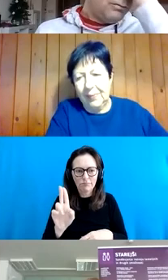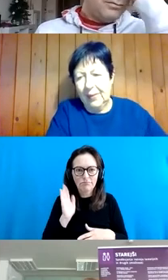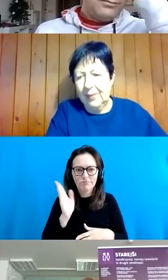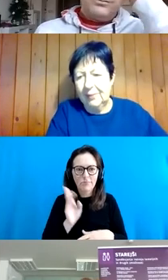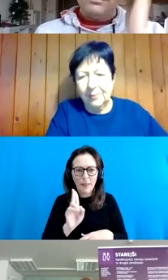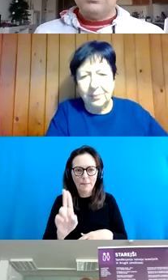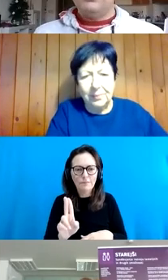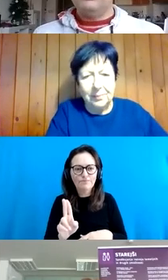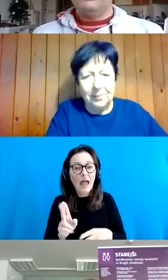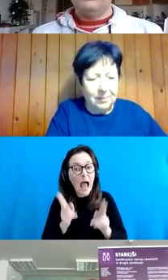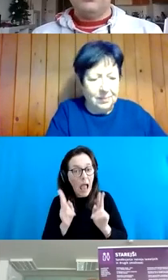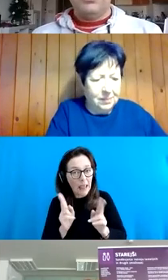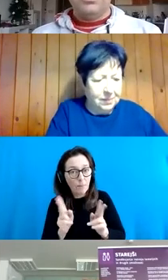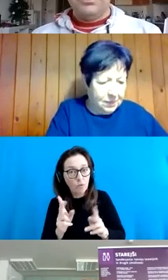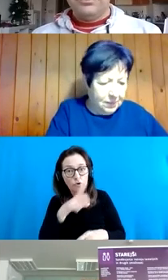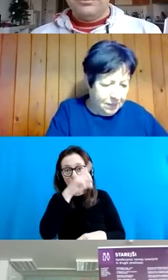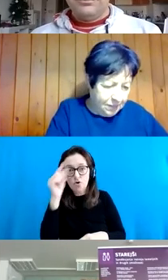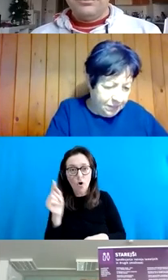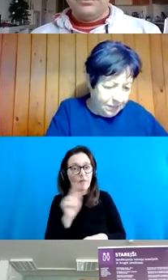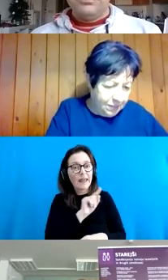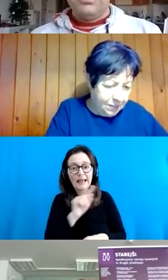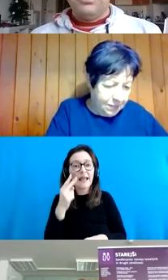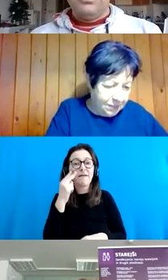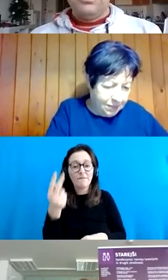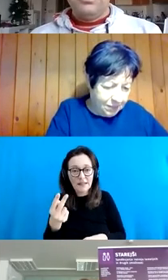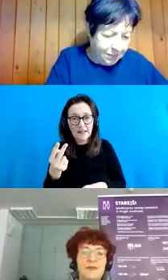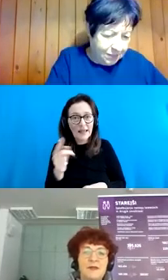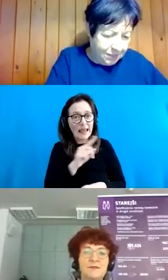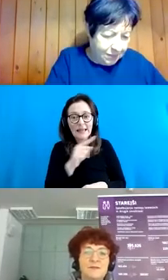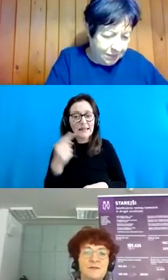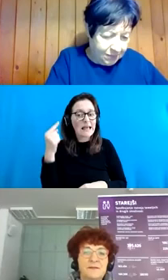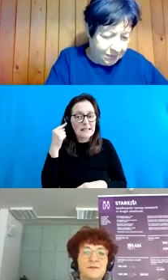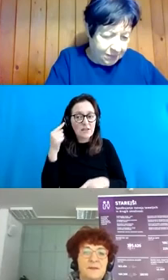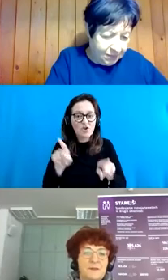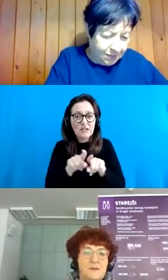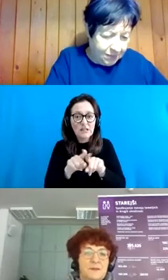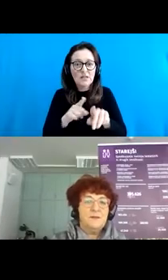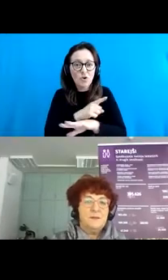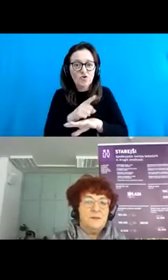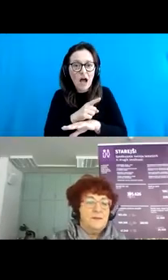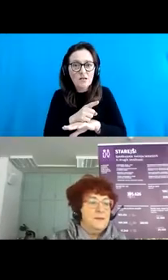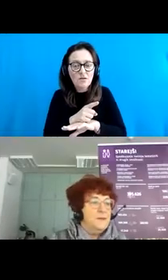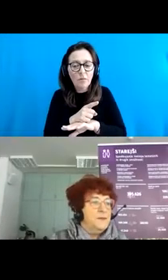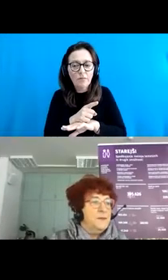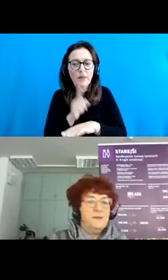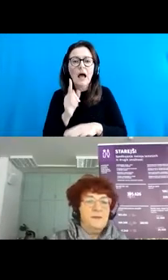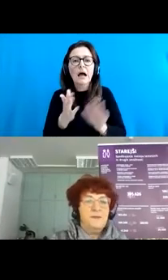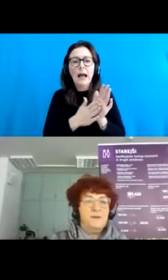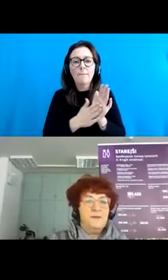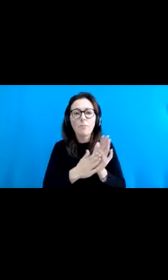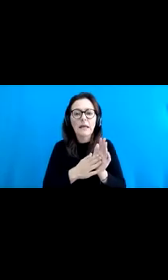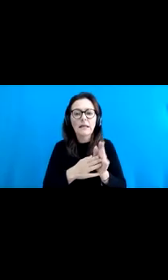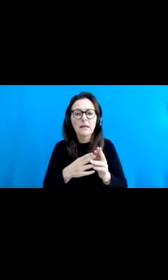Hvala. Ali je možno, da človek ne vidi in ne sliši hkrati? Kaj pomeni biti gluho